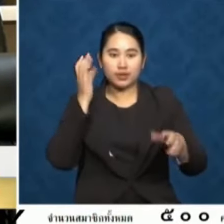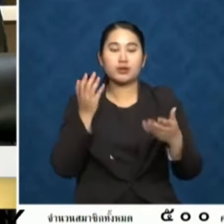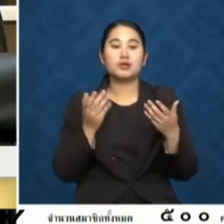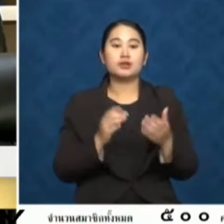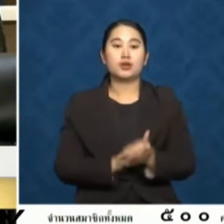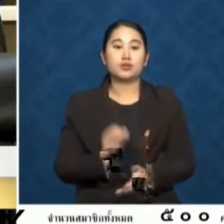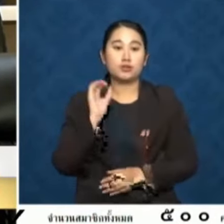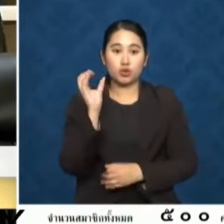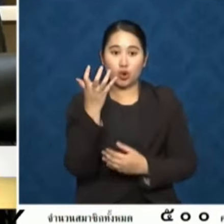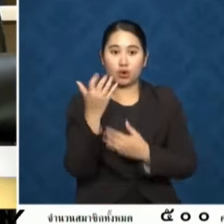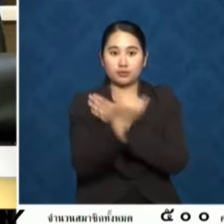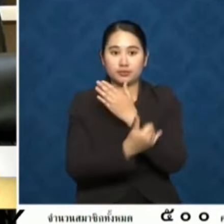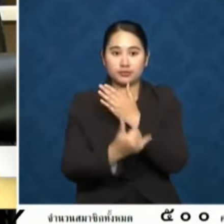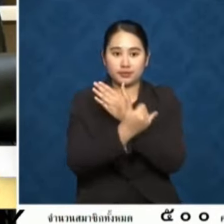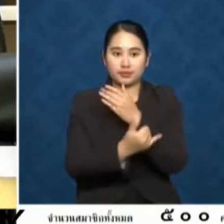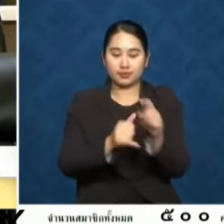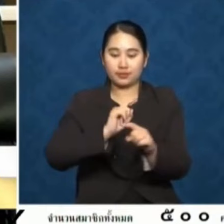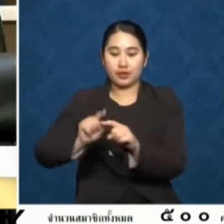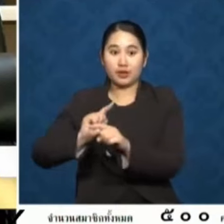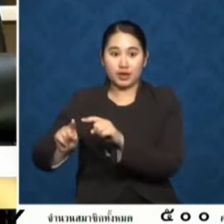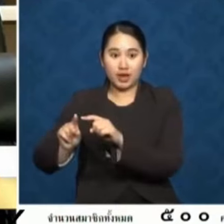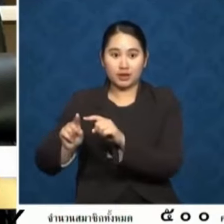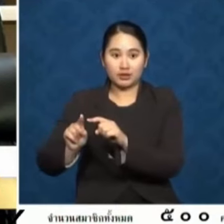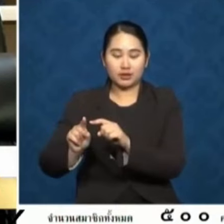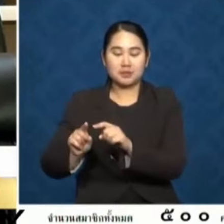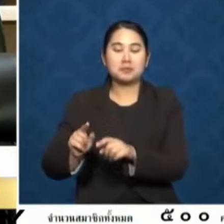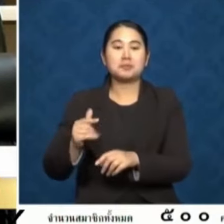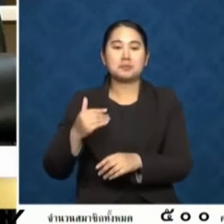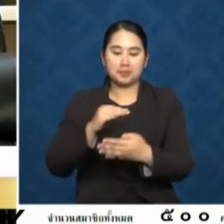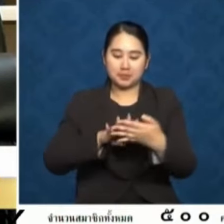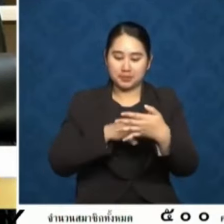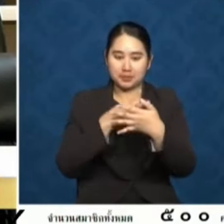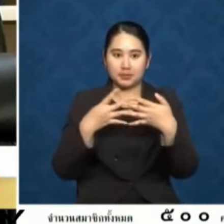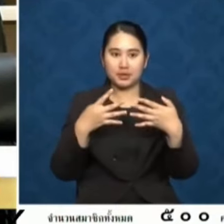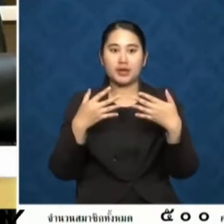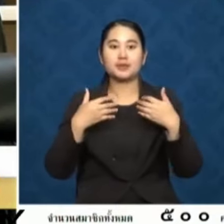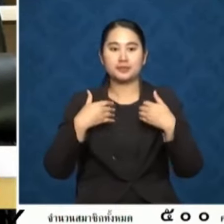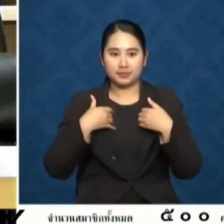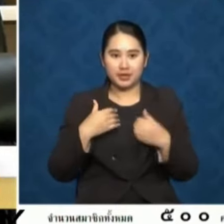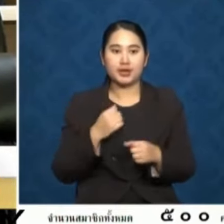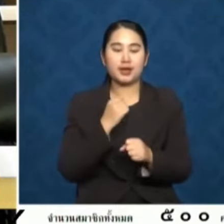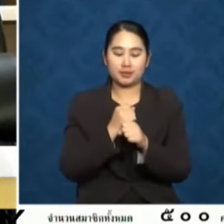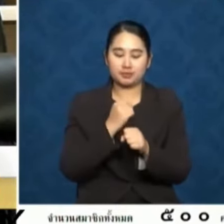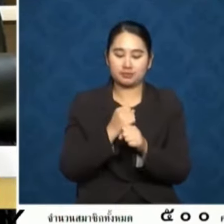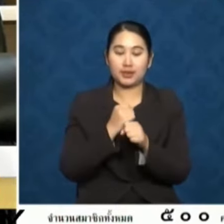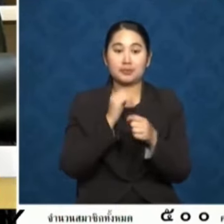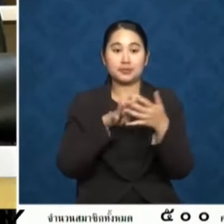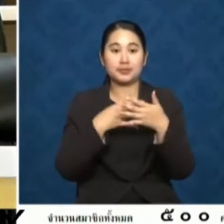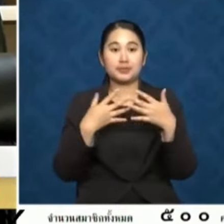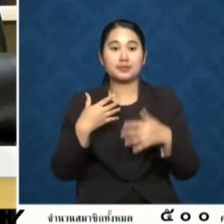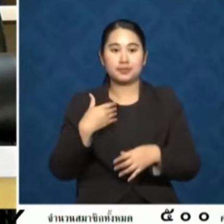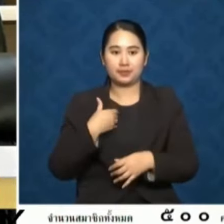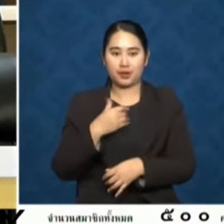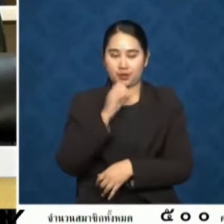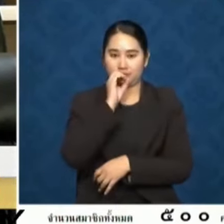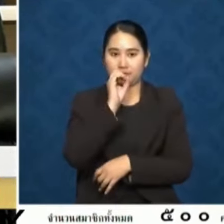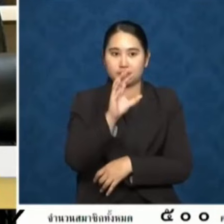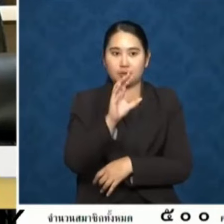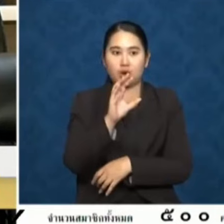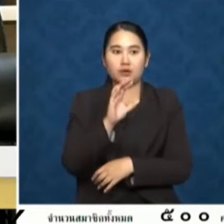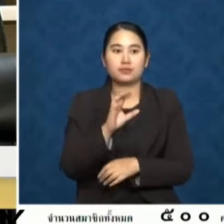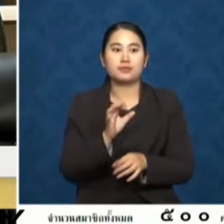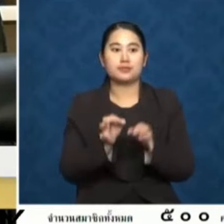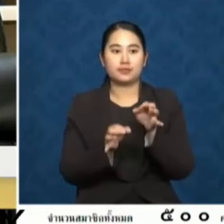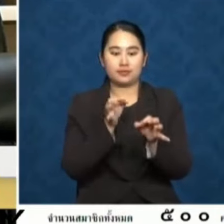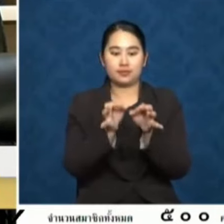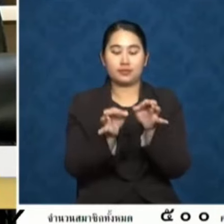อารักขาของบุคคลสำคัญมีทุกประเทศและเป็นแนวทางปฏิบัติเพราะงั้นผมกราบเรียนท่านประธานที่เคารพว่